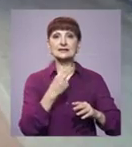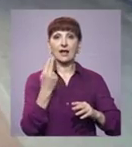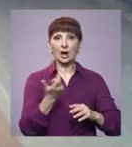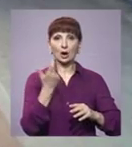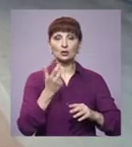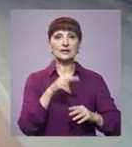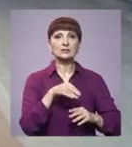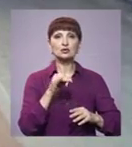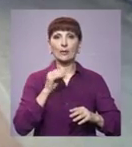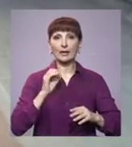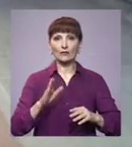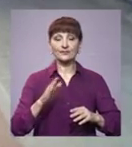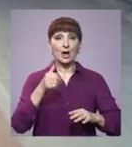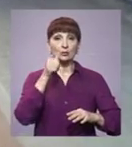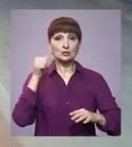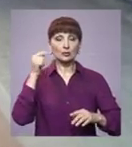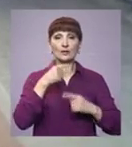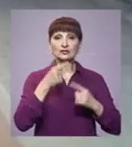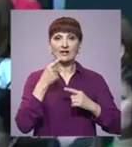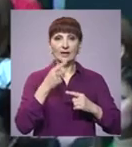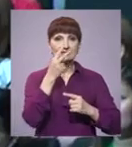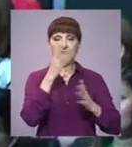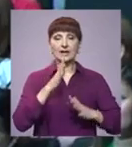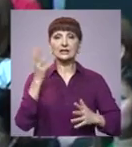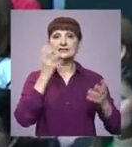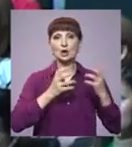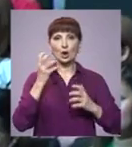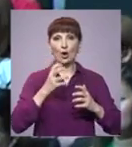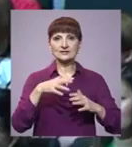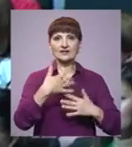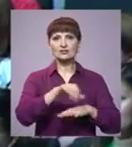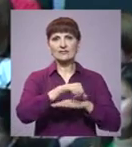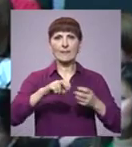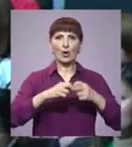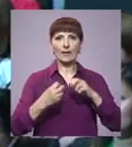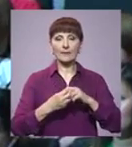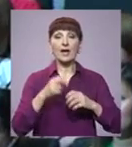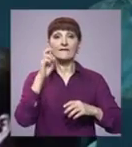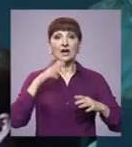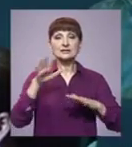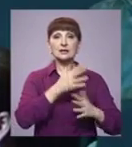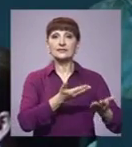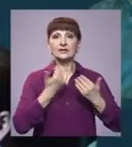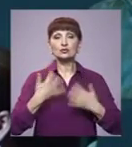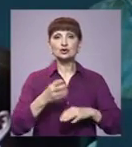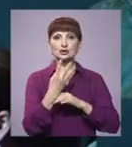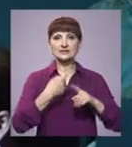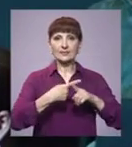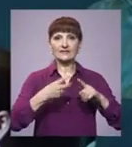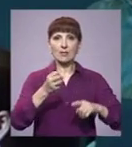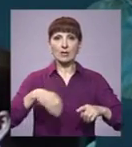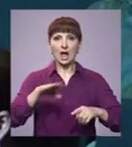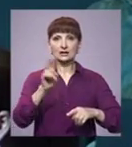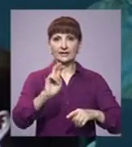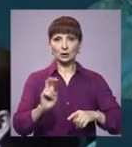Тимур Сулейменов. В прошлом году, по его словам, несмотря на серьезные внешние вызовы, в страну привлекли почти 14,5